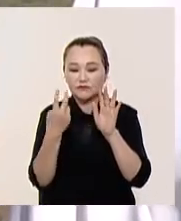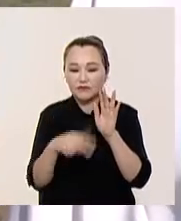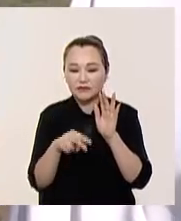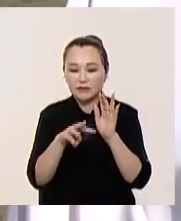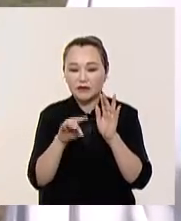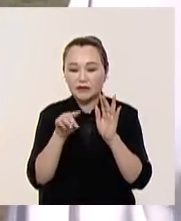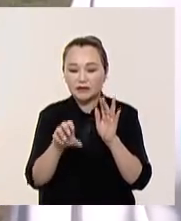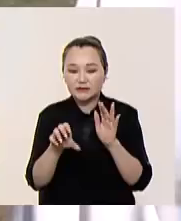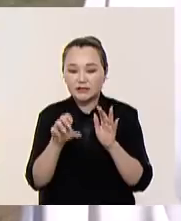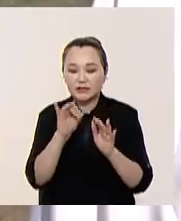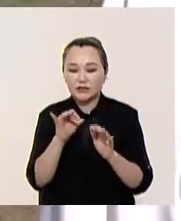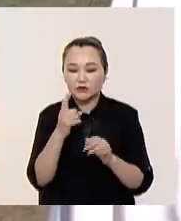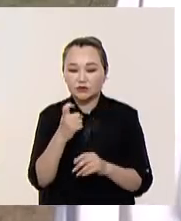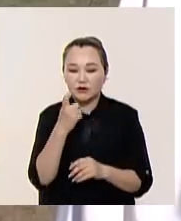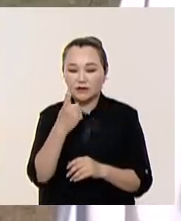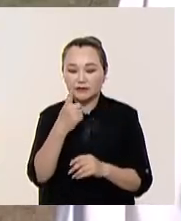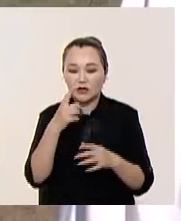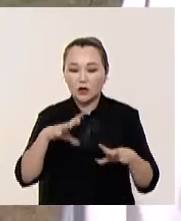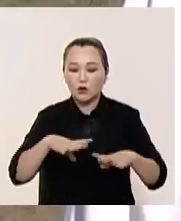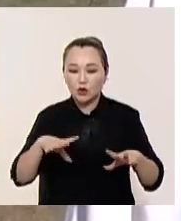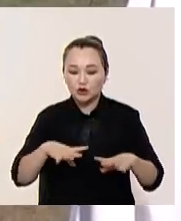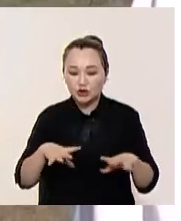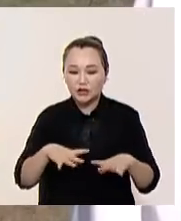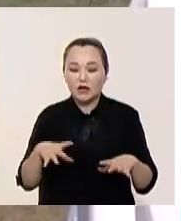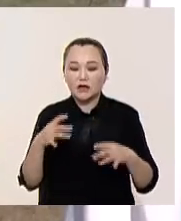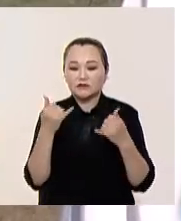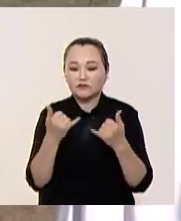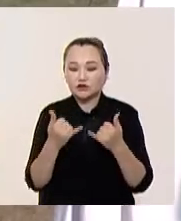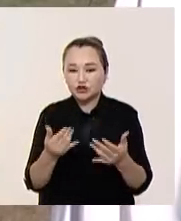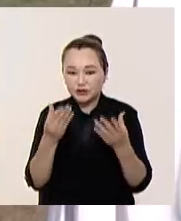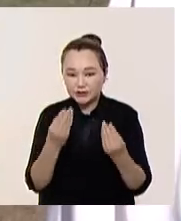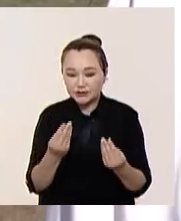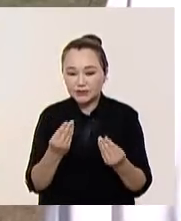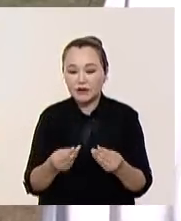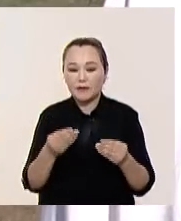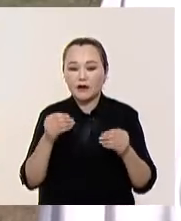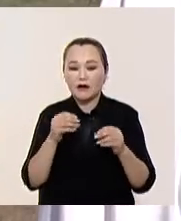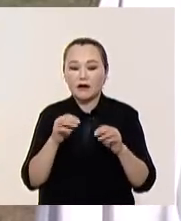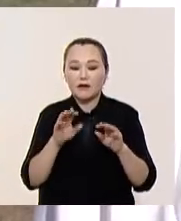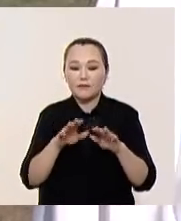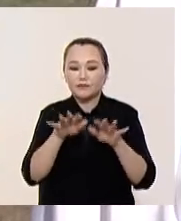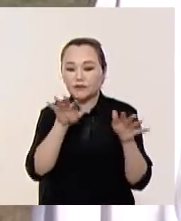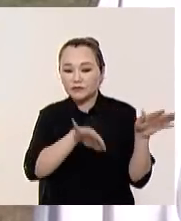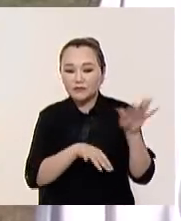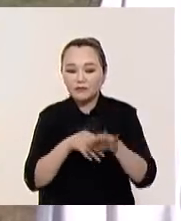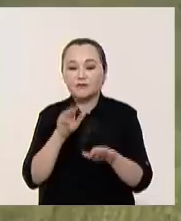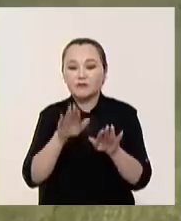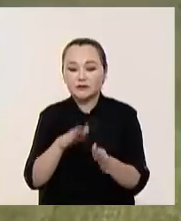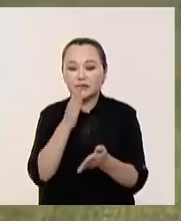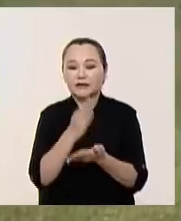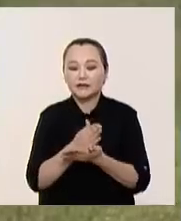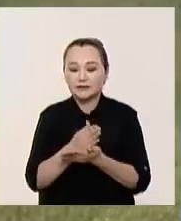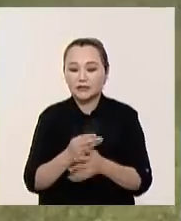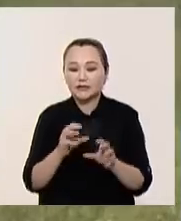820 МРС и 101 лошадь. На сегодняшний день пастбищные угодья у нас имеются. По